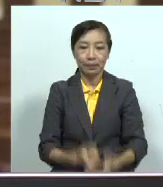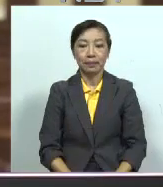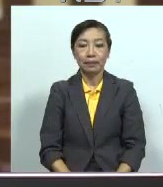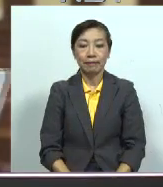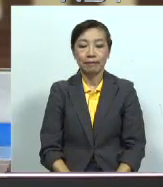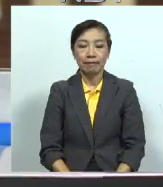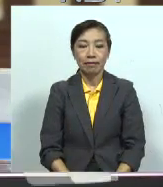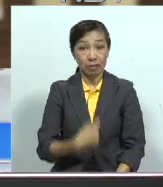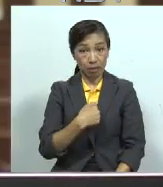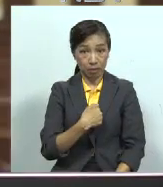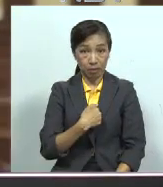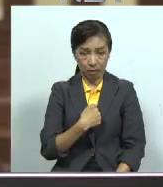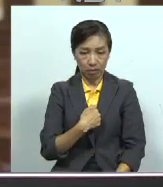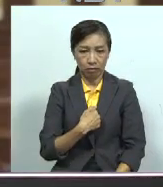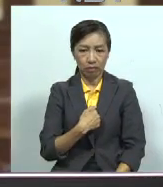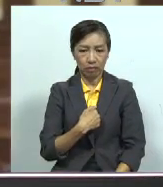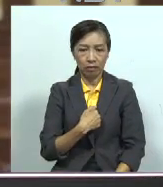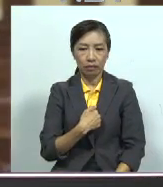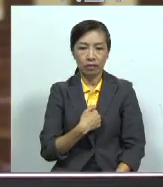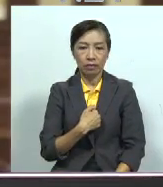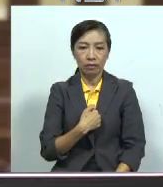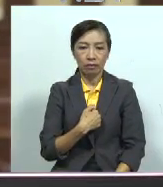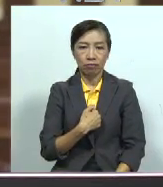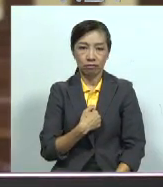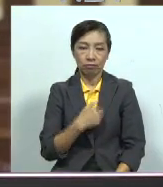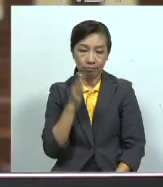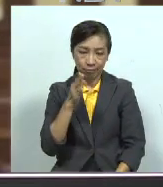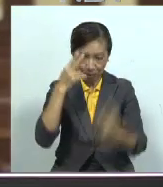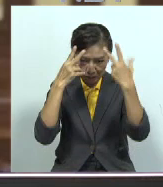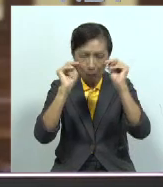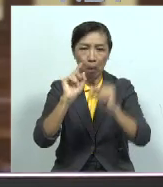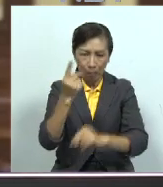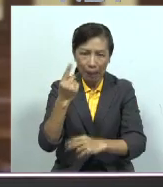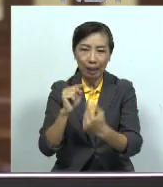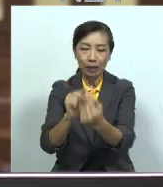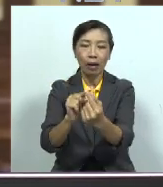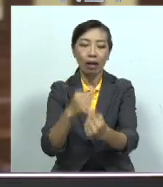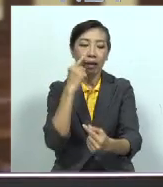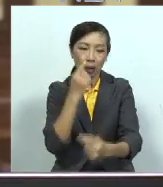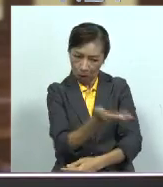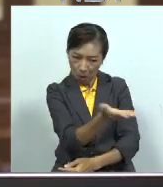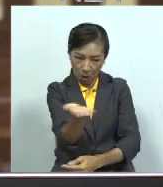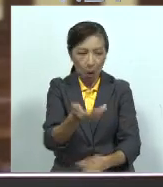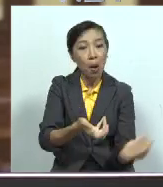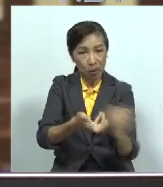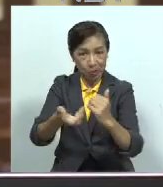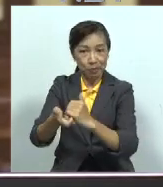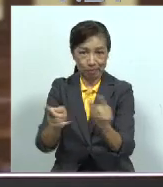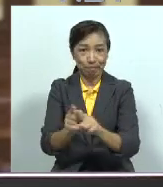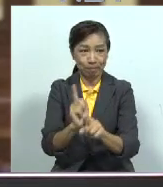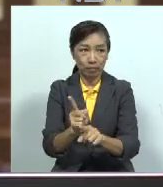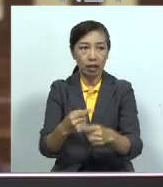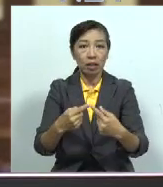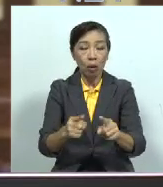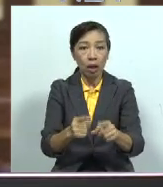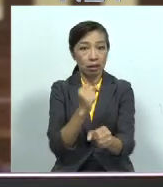ราผมเองในฐานะที่ต้องเป็นนายกต่อไปก็หวังจะรับความร่วมมือจากท่านอีกนะครับแต่เราก็จะมีวิธีการท